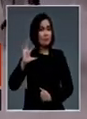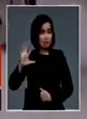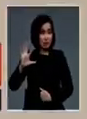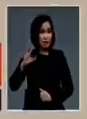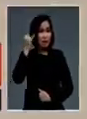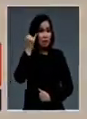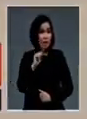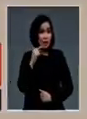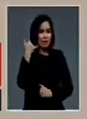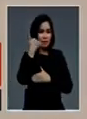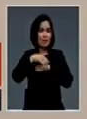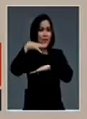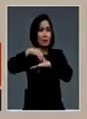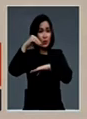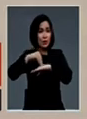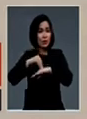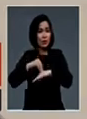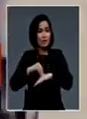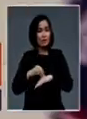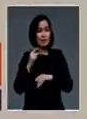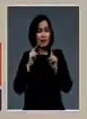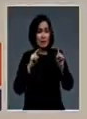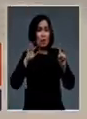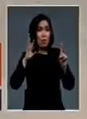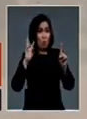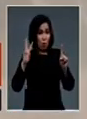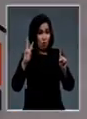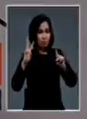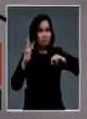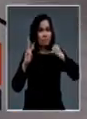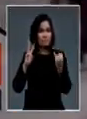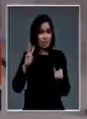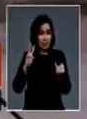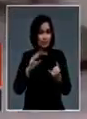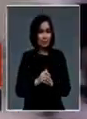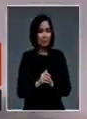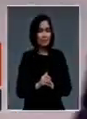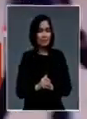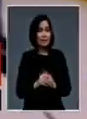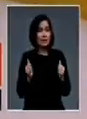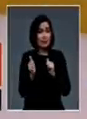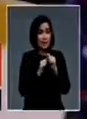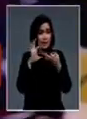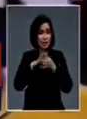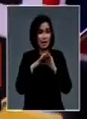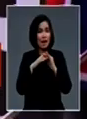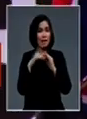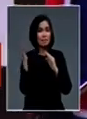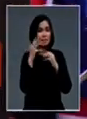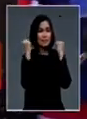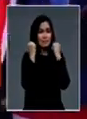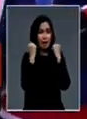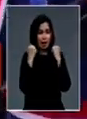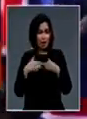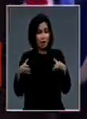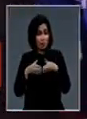ยไปแพ้ทีมสวีเดนไปด้วยสกอร์1-6ในการแข่งขันกีฬาโอลิมปิกฤดูหนาว2018หรือพยองชังเกมส์แต่บรรดากองเชียร์หลาย